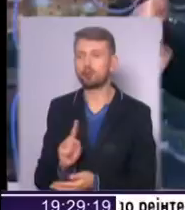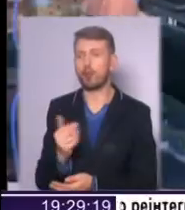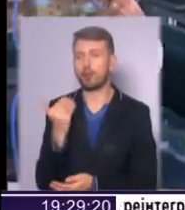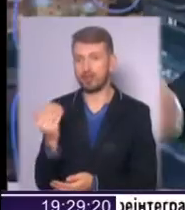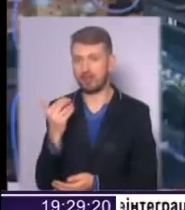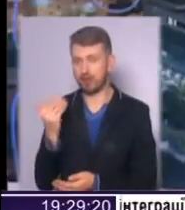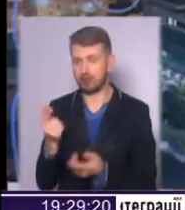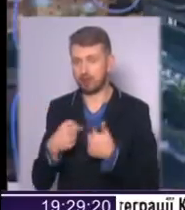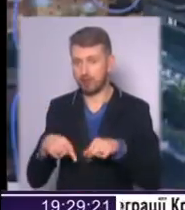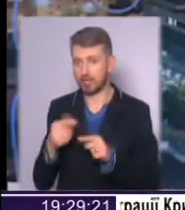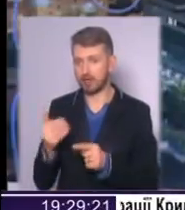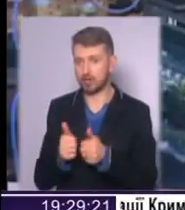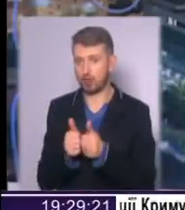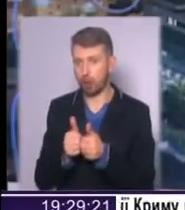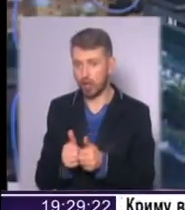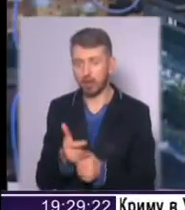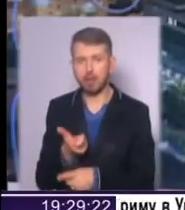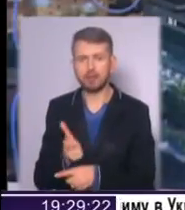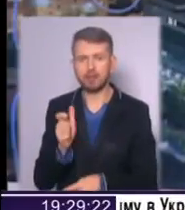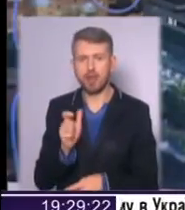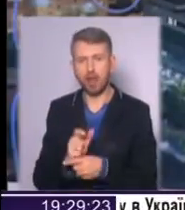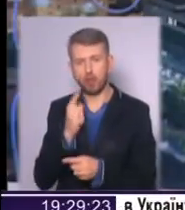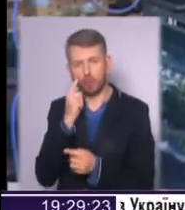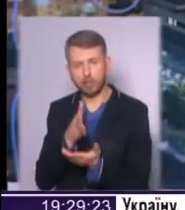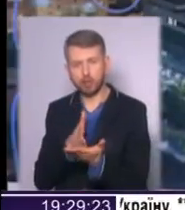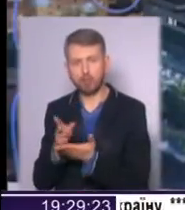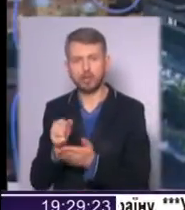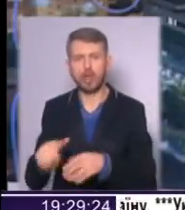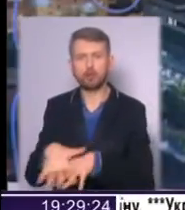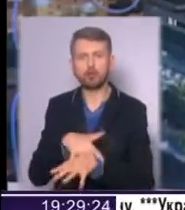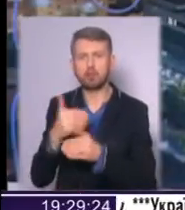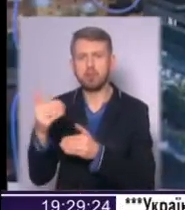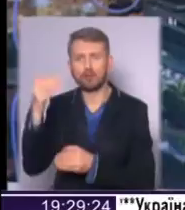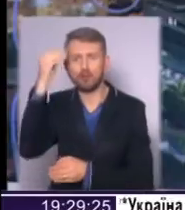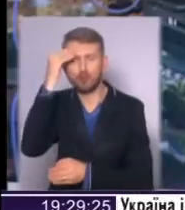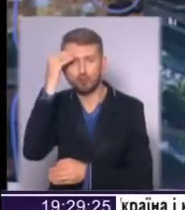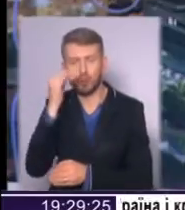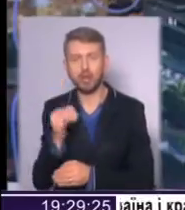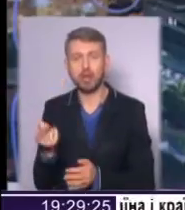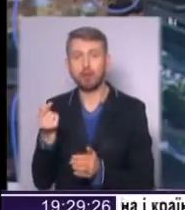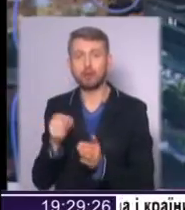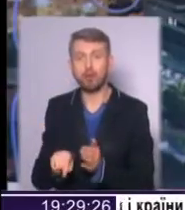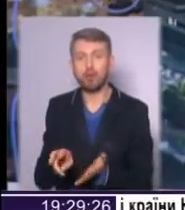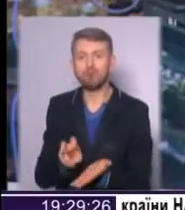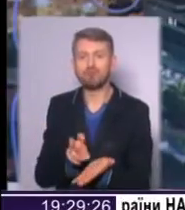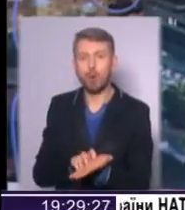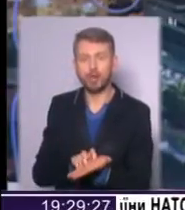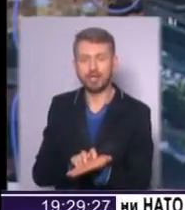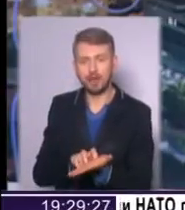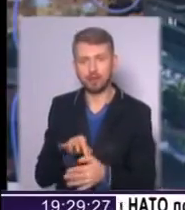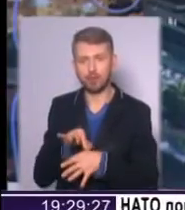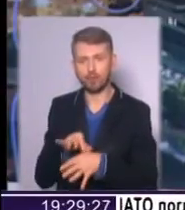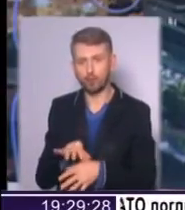ваша фракція, ваші колеги, надто зорієнтовані на суспільну думку. І тому боїтеся